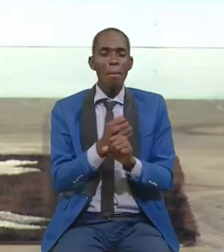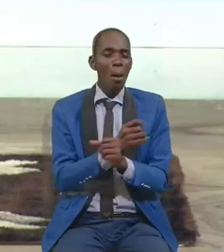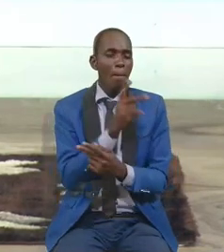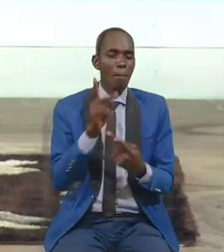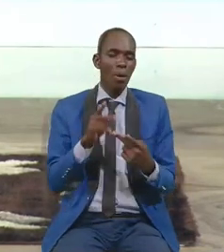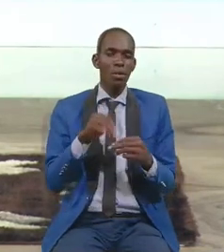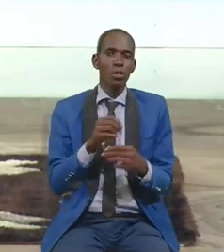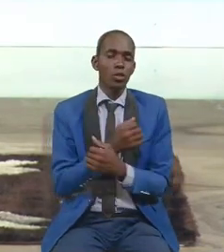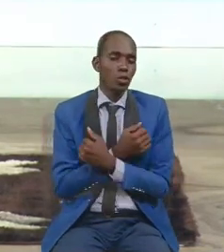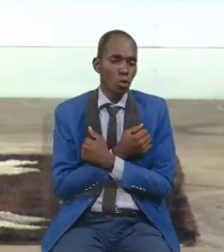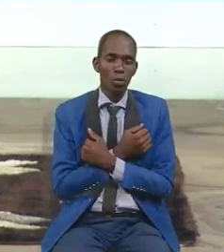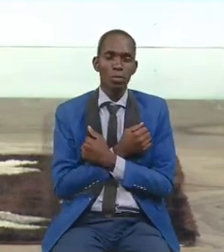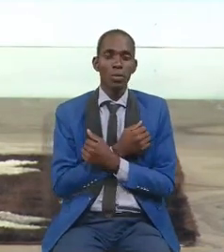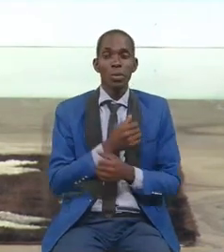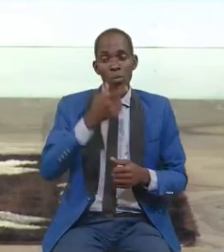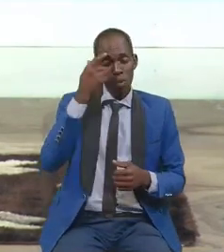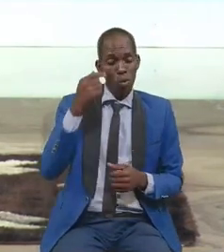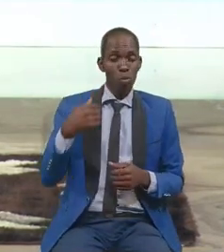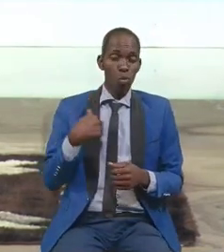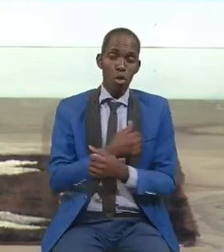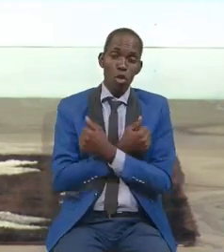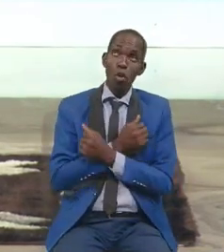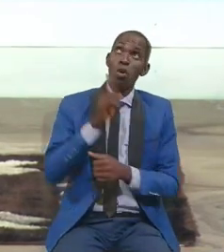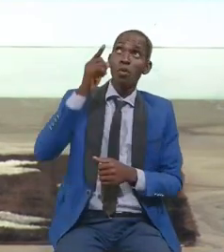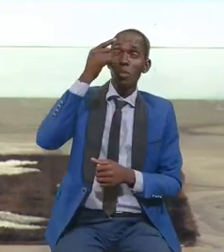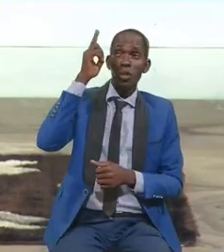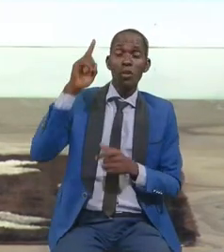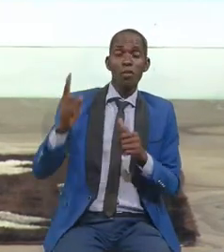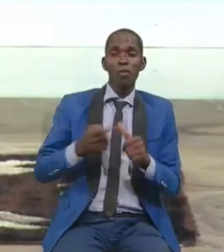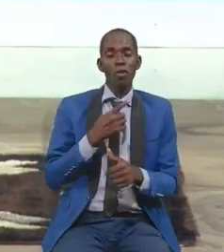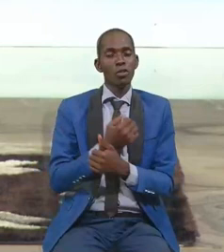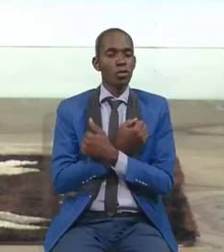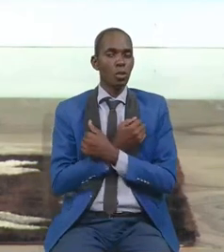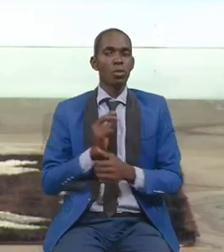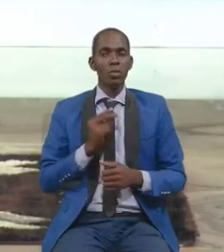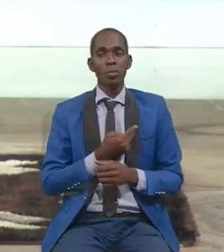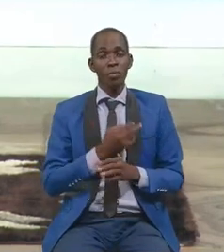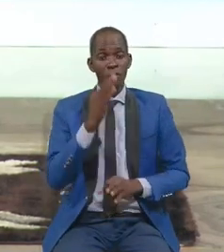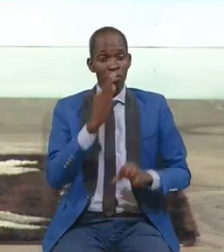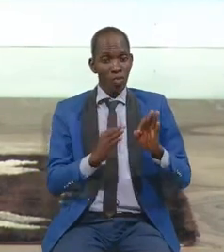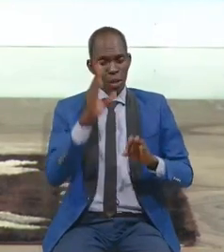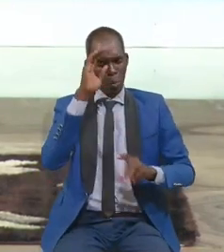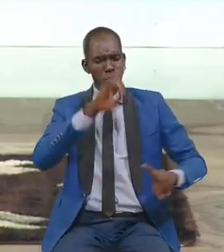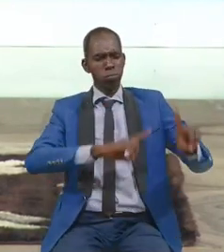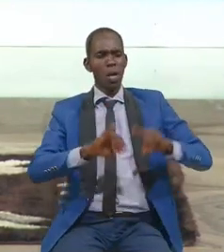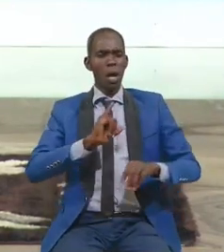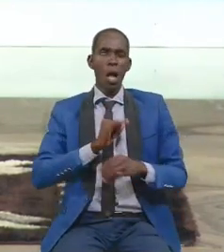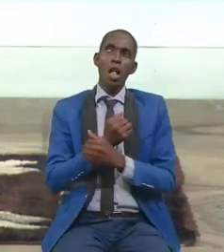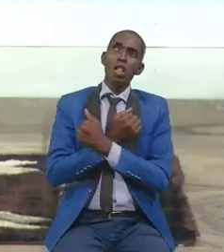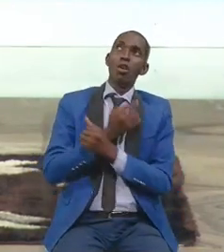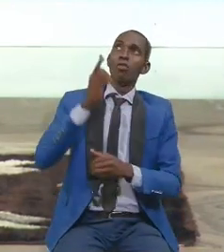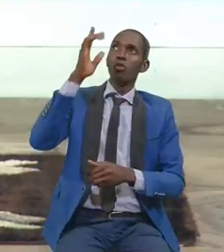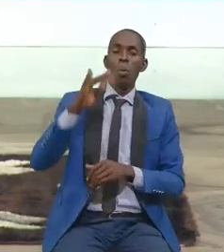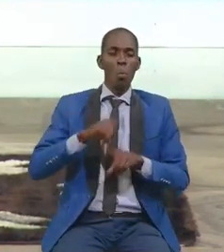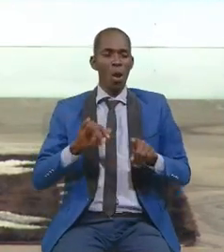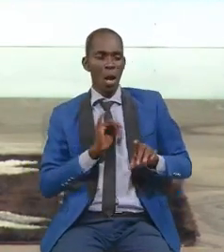Et celui qui craint n'est pas parfait dans l'amour. Pour nous, nous l'aimons parce qu'il nous a aimé le premier. Si quelqu'un dit « j'aime Dieu » et qu'il haïsse son